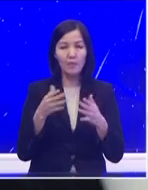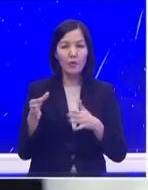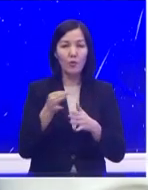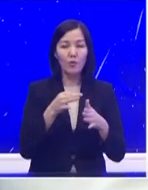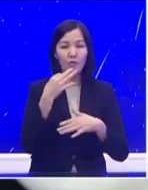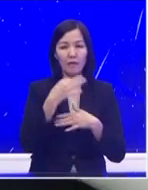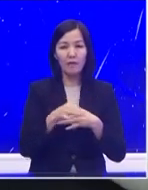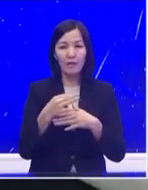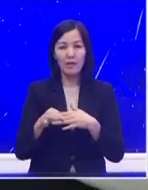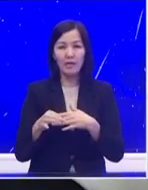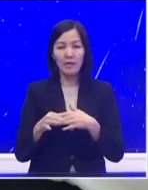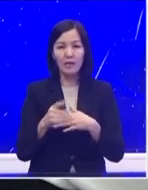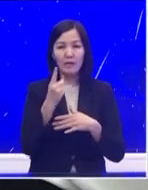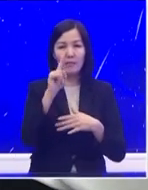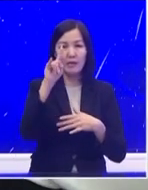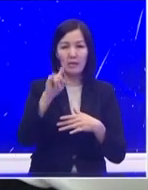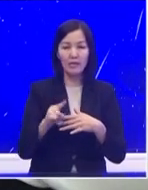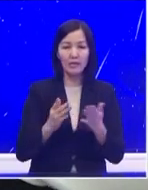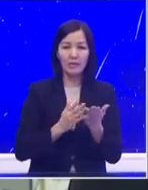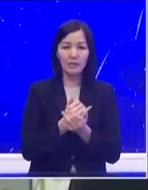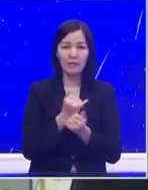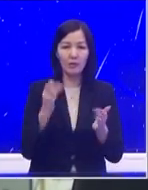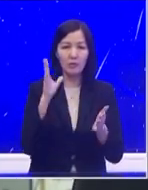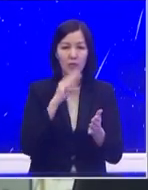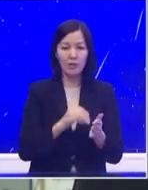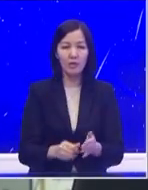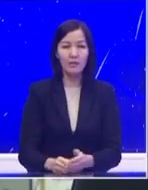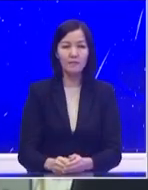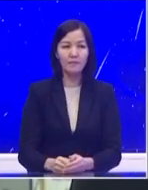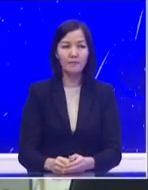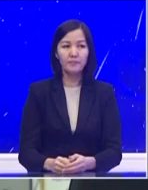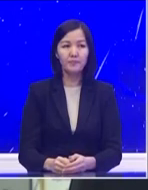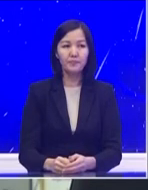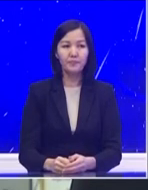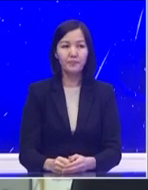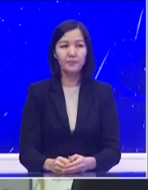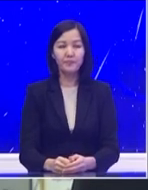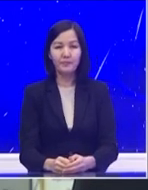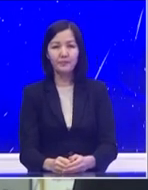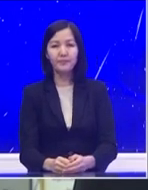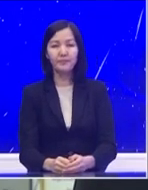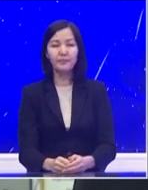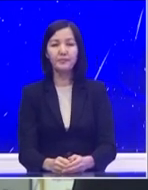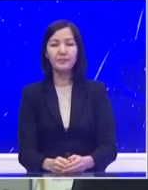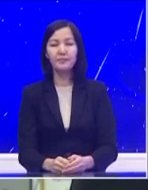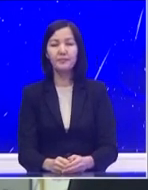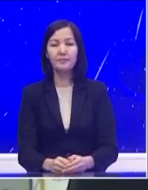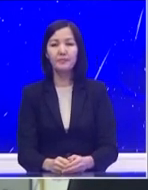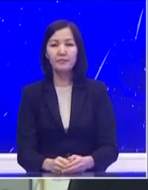облыстық филиал бір терезе қағидатымен жұмыс істейді. То есть не обязательно приходить в пенсионный фонд, они на основании одного